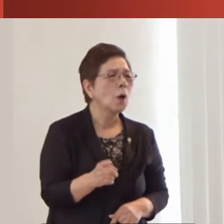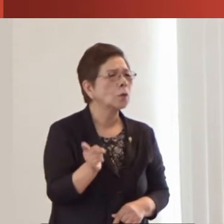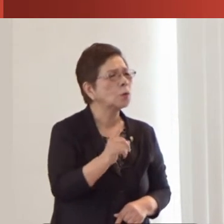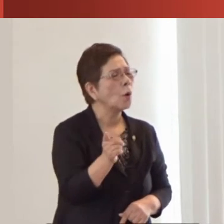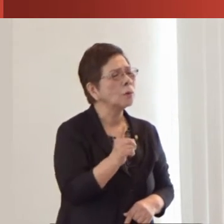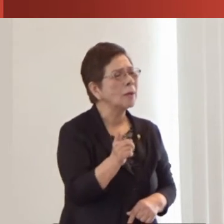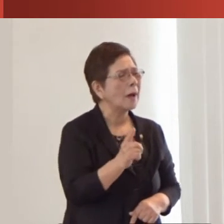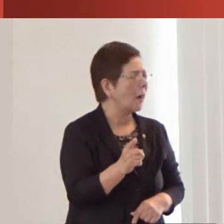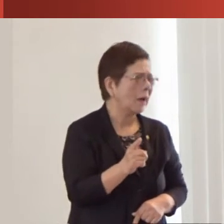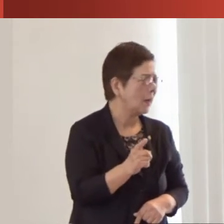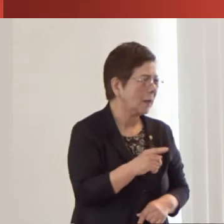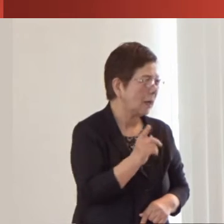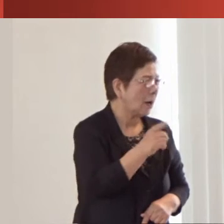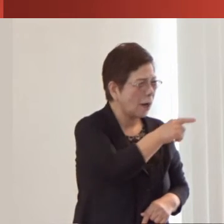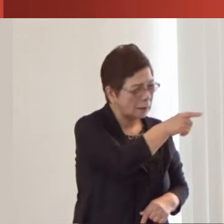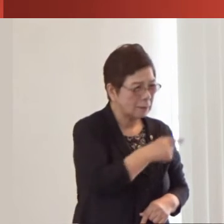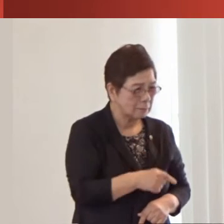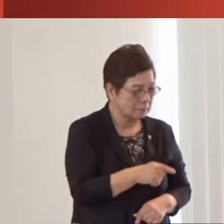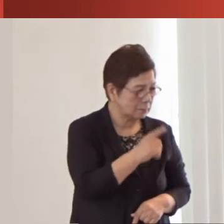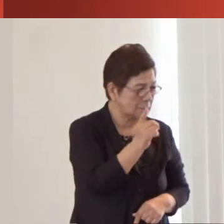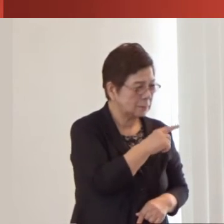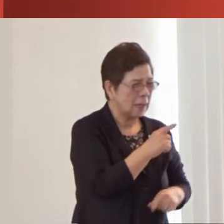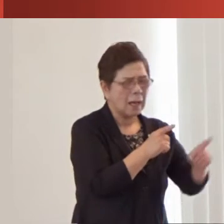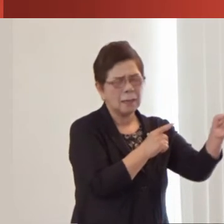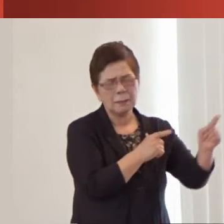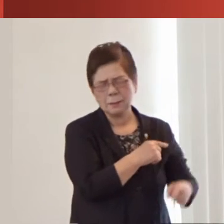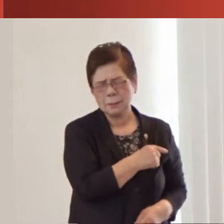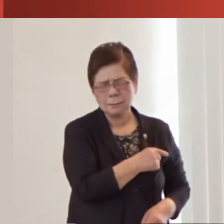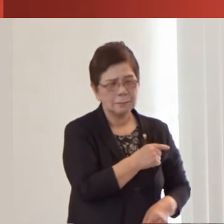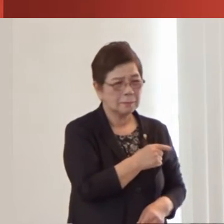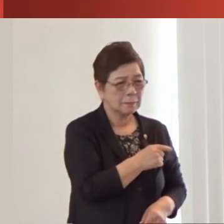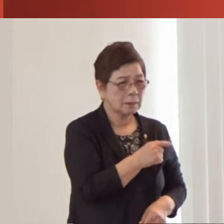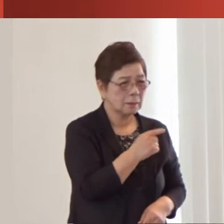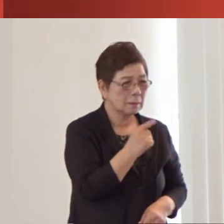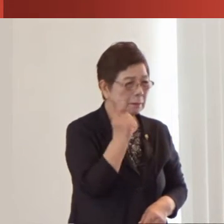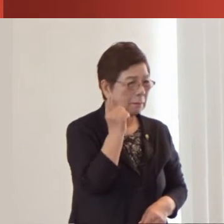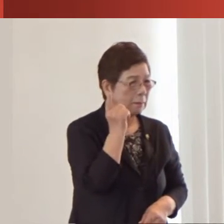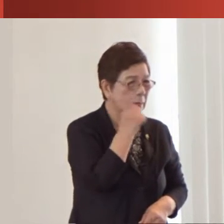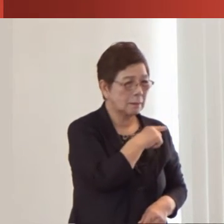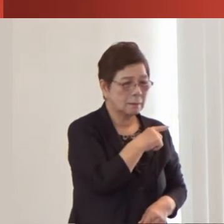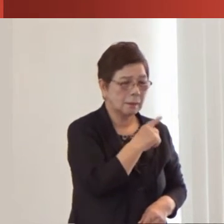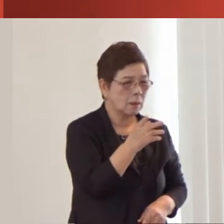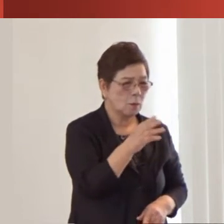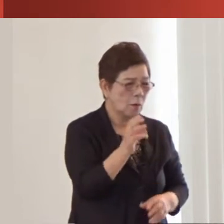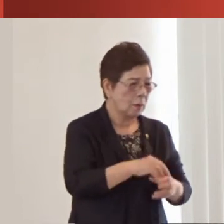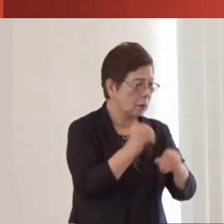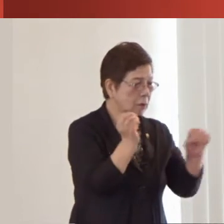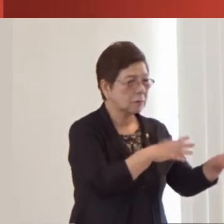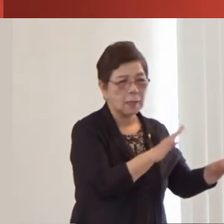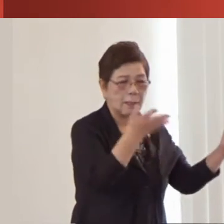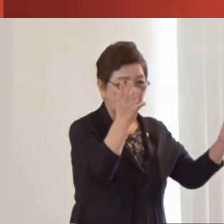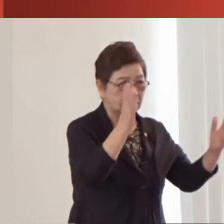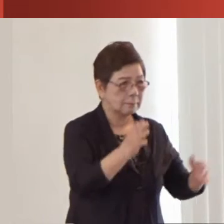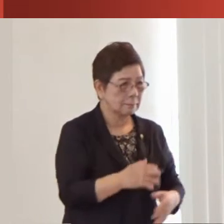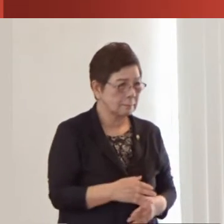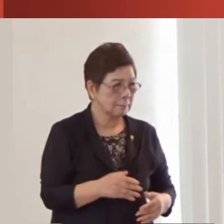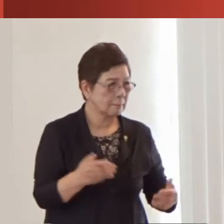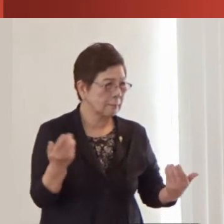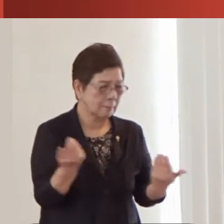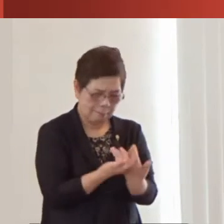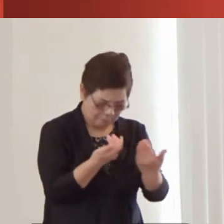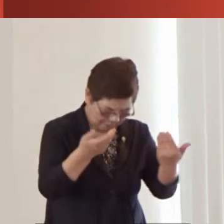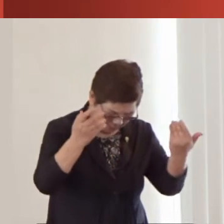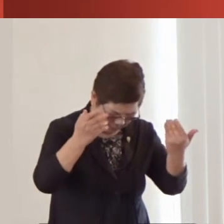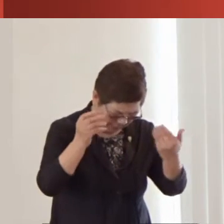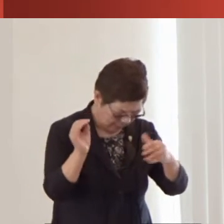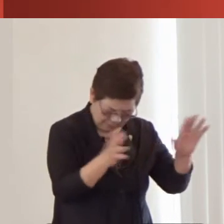でも可愛がるんですから、この誠の親である神が私たちを大